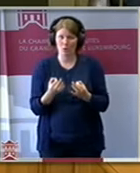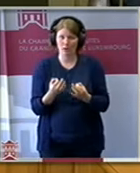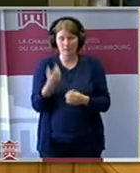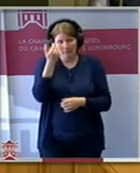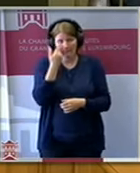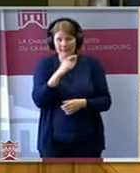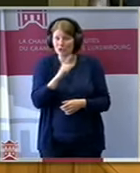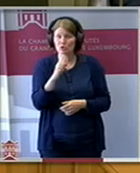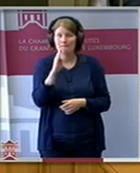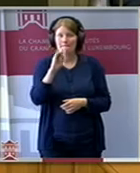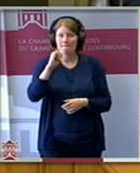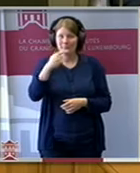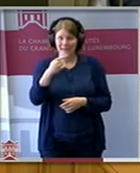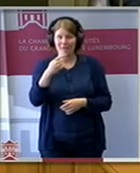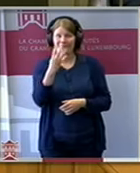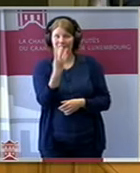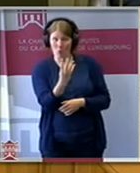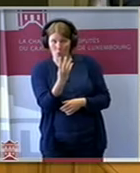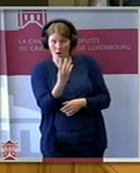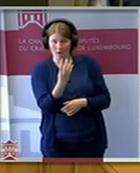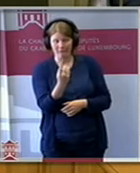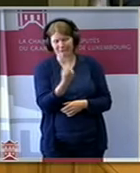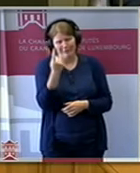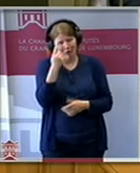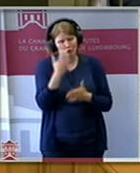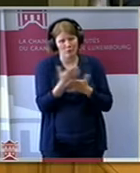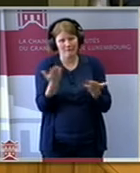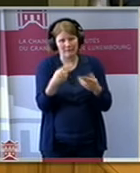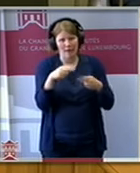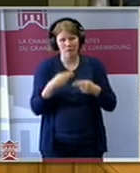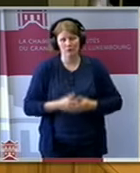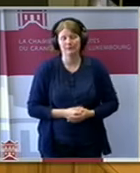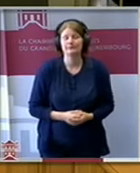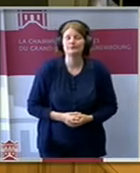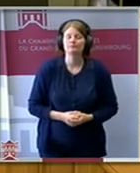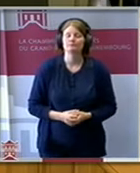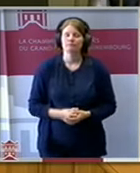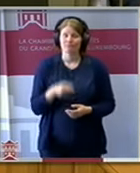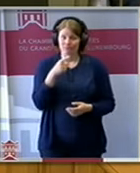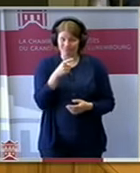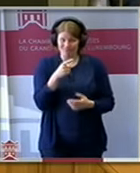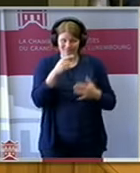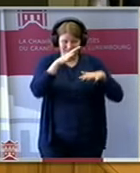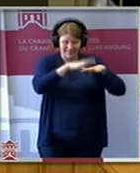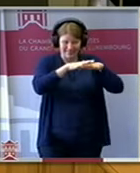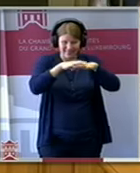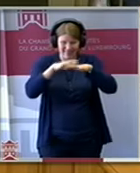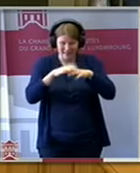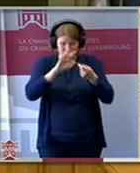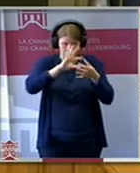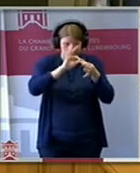Big Four, weil sonst wissen wir schon ganz genau, was wir zu sagen. Herr Präsident, die ganzen Verstrickungen von unserem Finanzplatz erklären vielleicht doch für